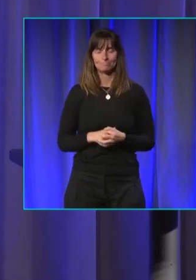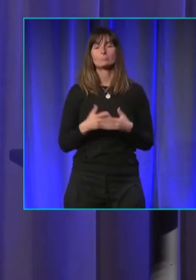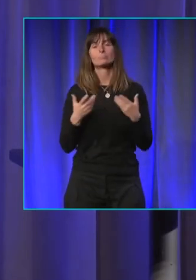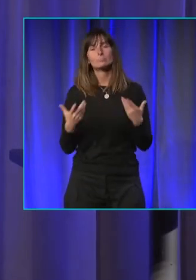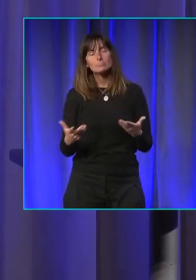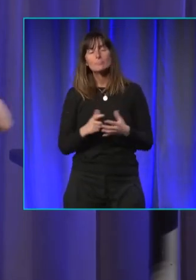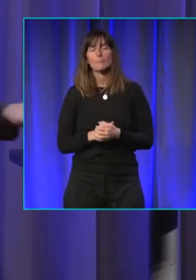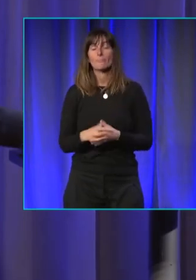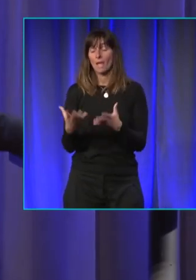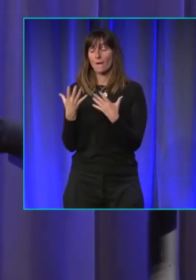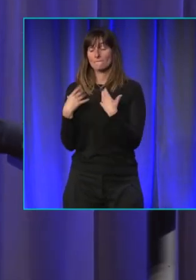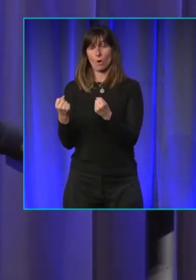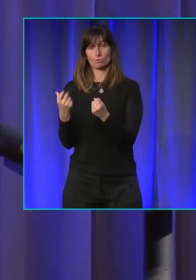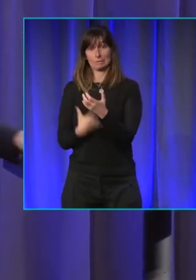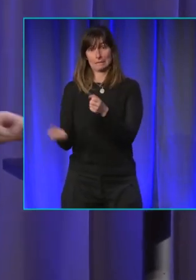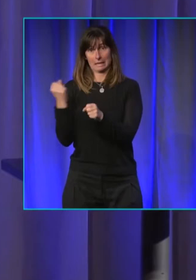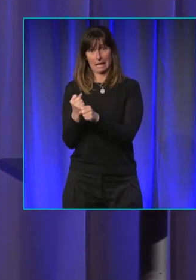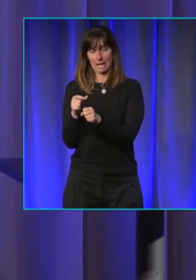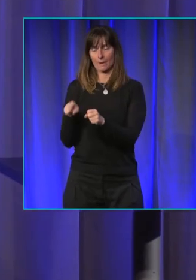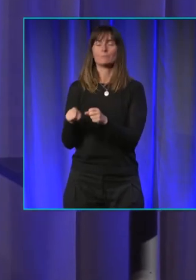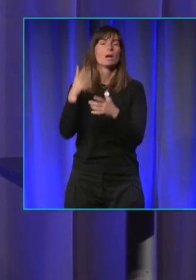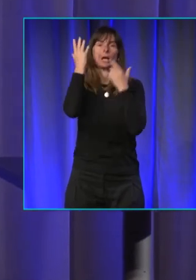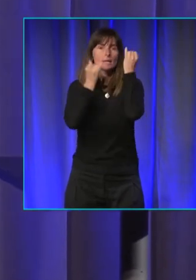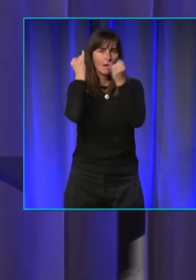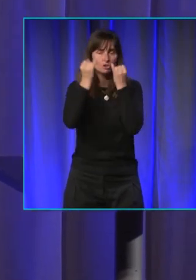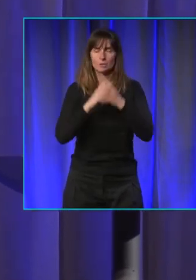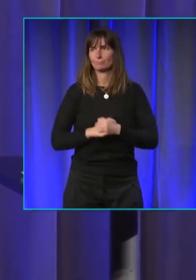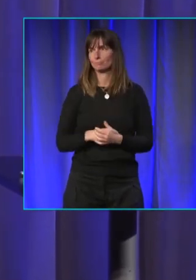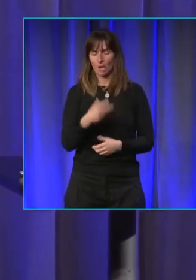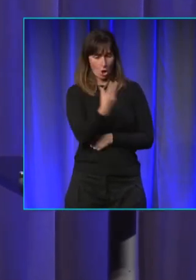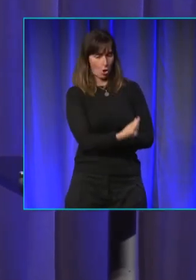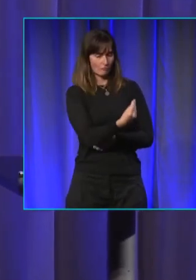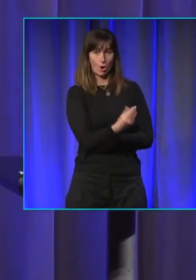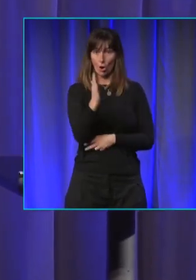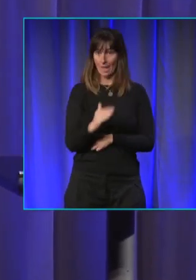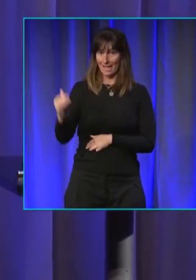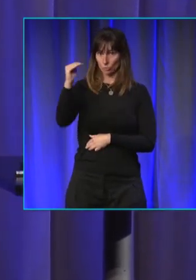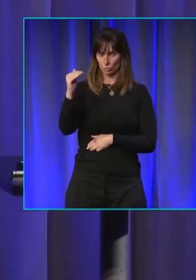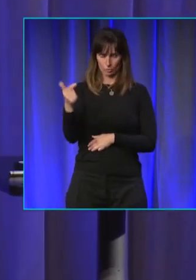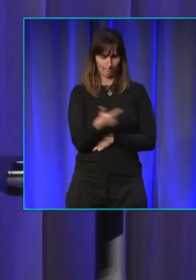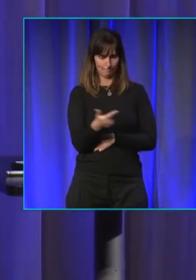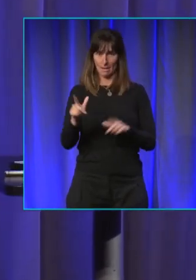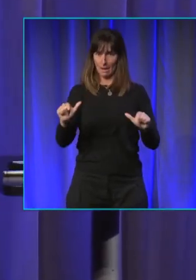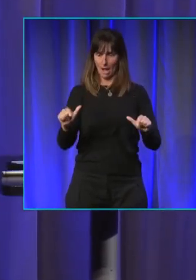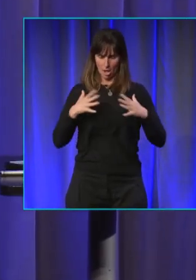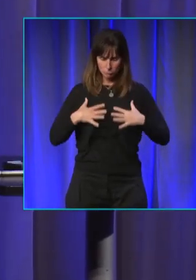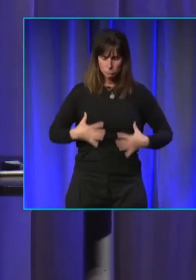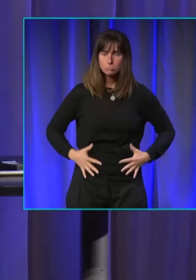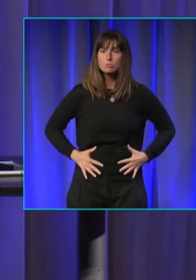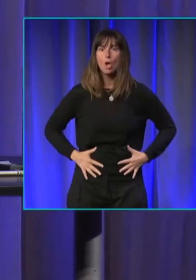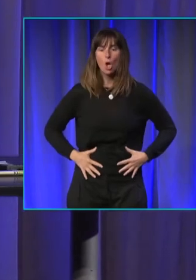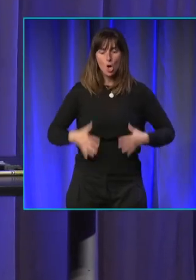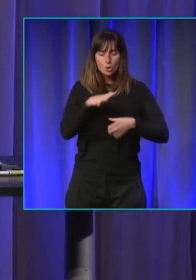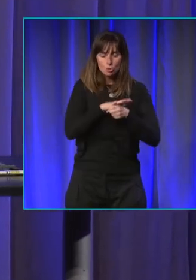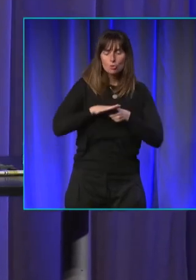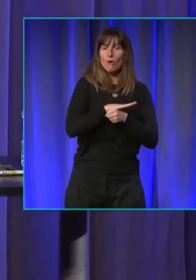la force produite, imaginons qu'on ait un enfant et un adulte qui ont le même volume musculaire, la même surface